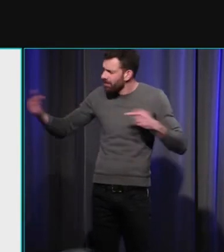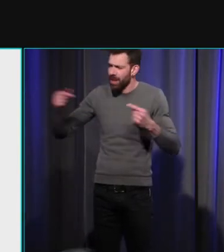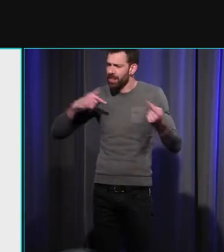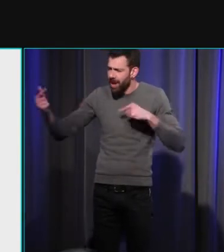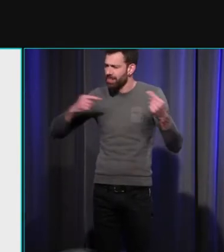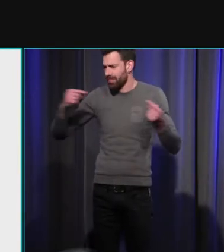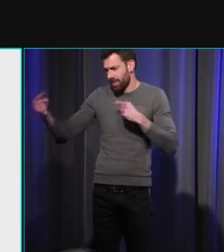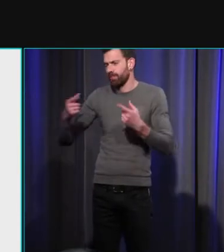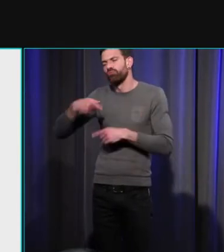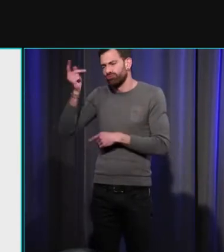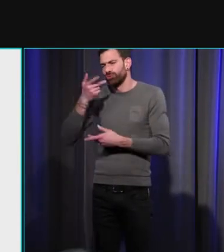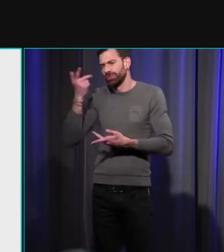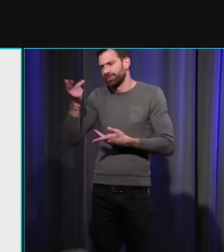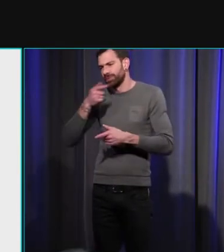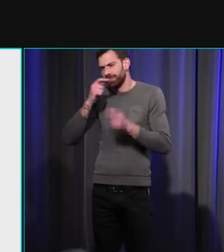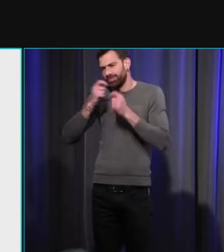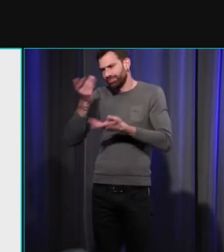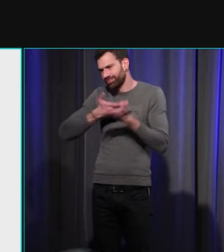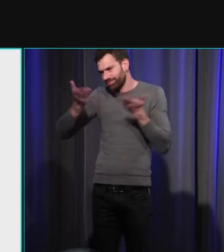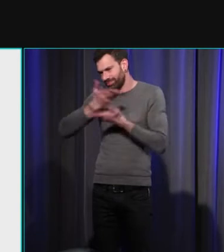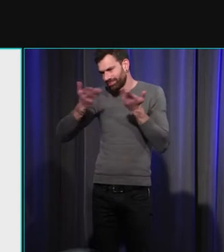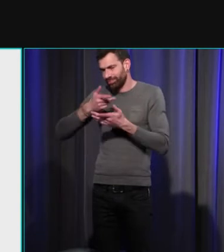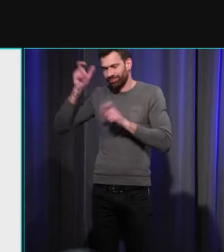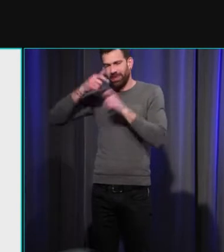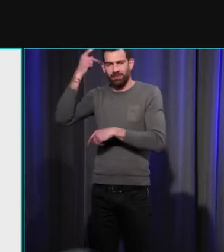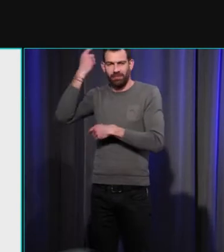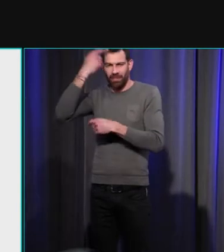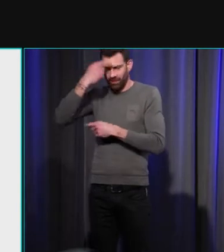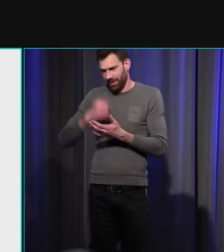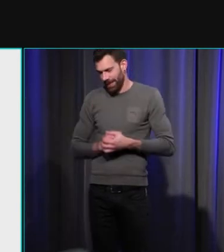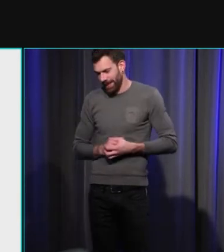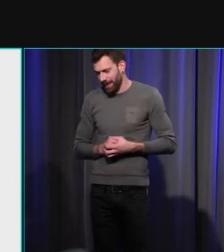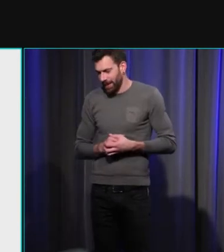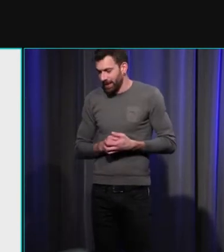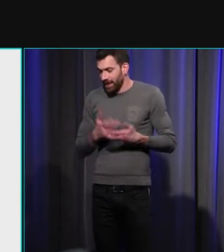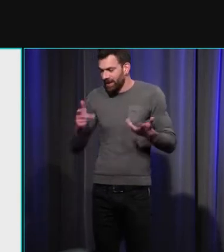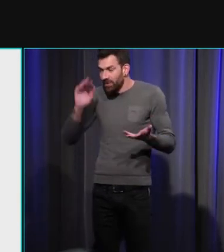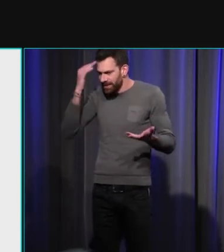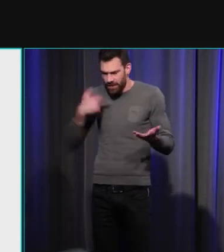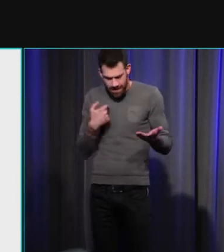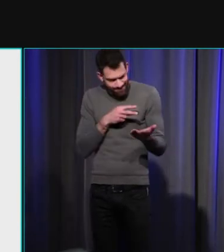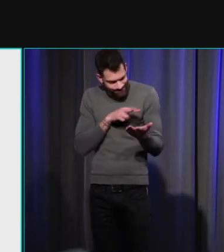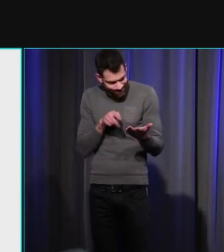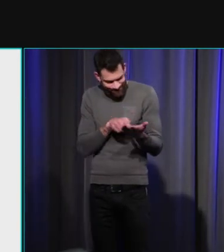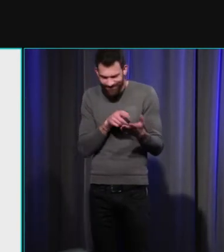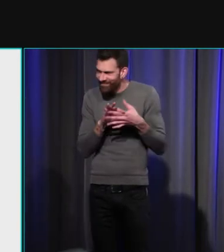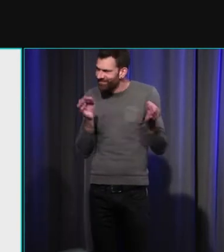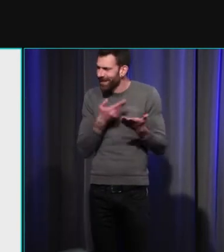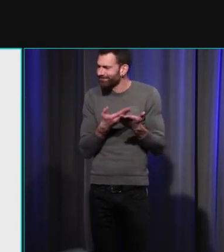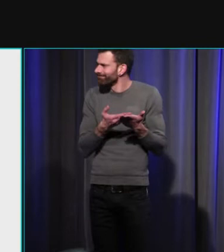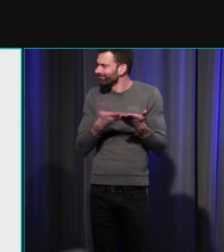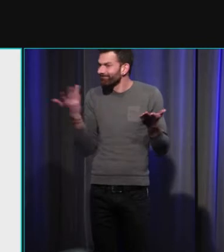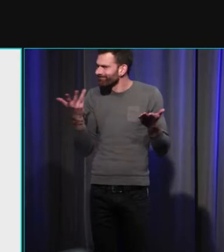lancre mais surtout discuté ces gens ils étaient dans l'oralité les intellectuels pour savoir qu'est ce qu'il fallait penser de ceux là